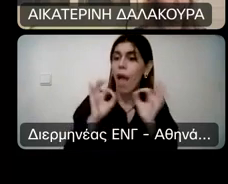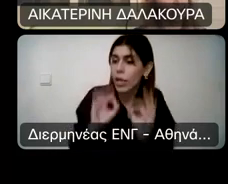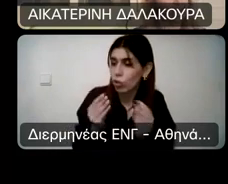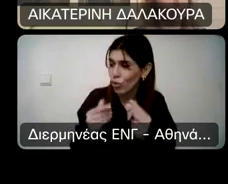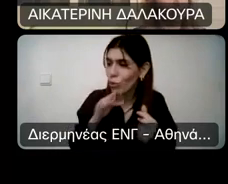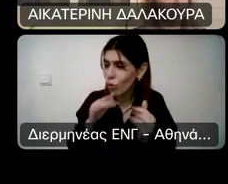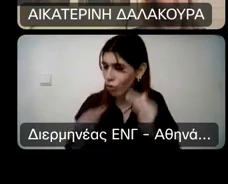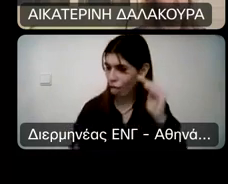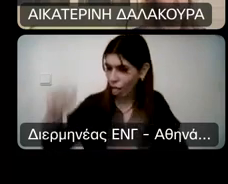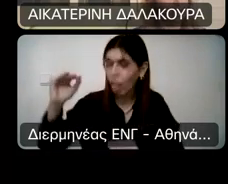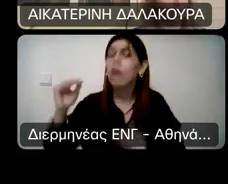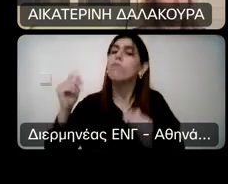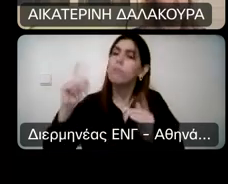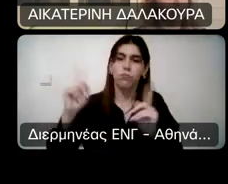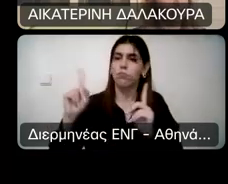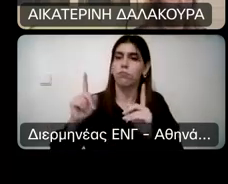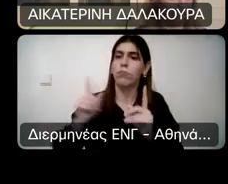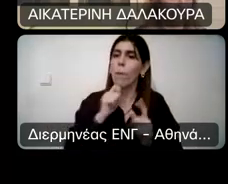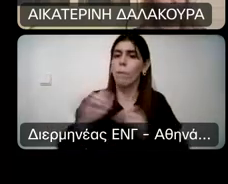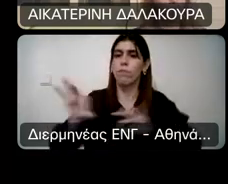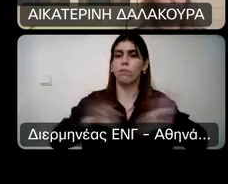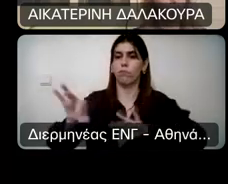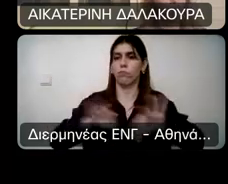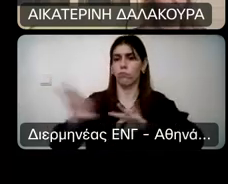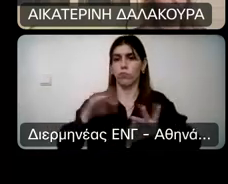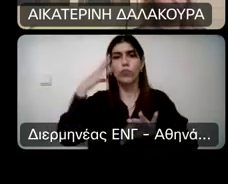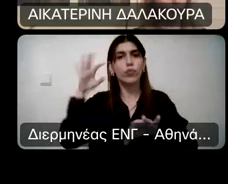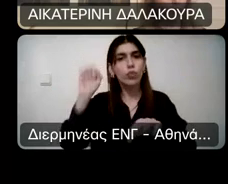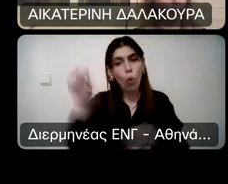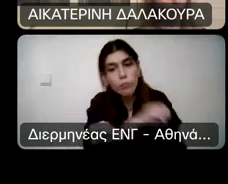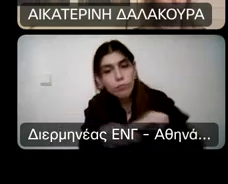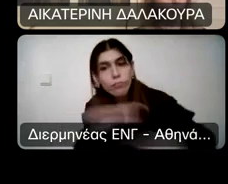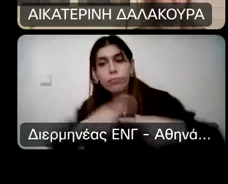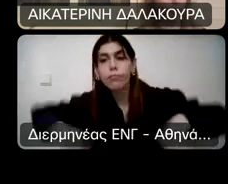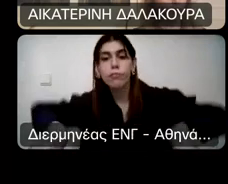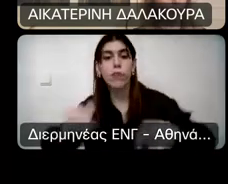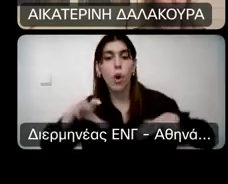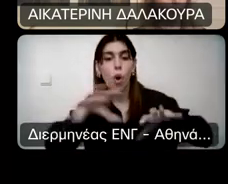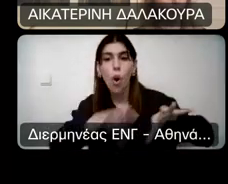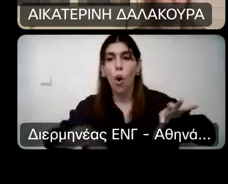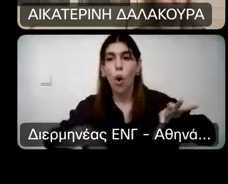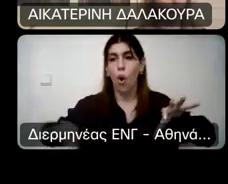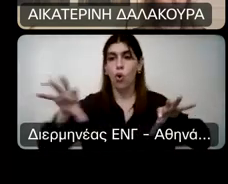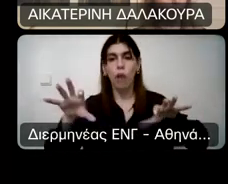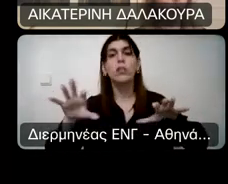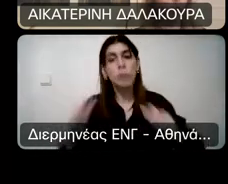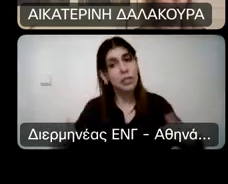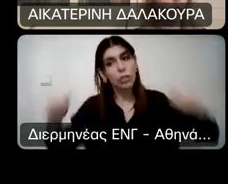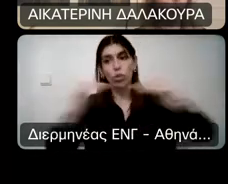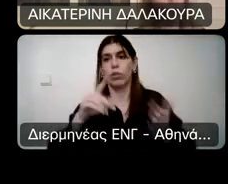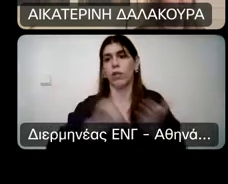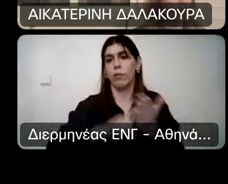στην πολιτική της, τη γενικότερη, για την προώθηση της ισότητας των φύλων, όπως δείχνουν τα μέτρα και οι συστάσεις που έχει